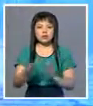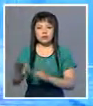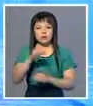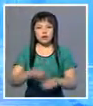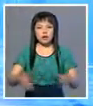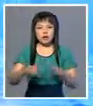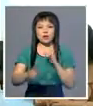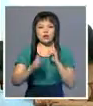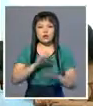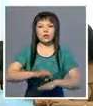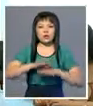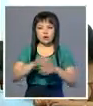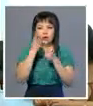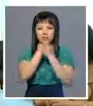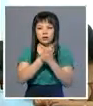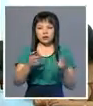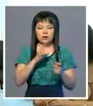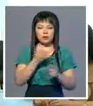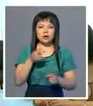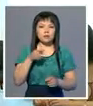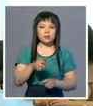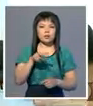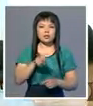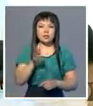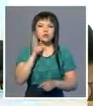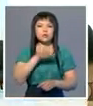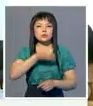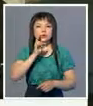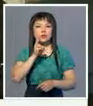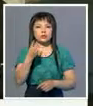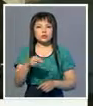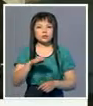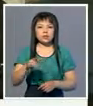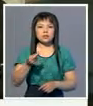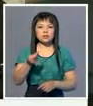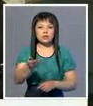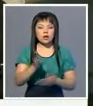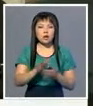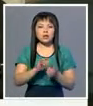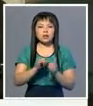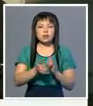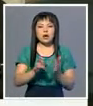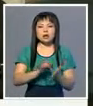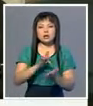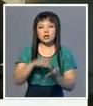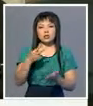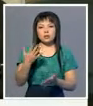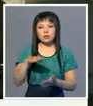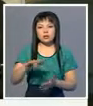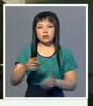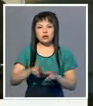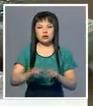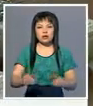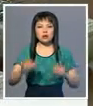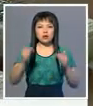агенттігінің брифингінде айтылды. Мәселен, бұған дейін 1000 литр суды тұтынған үшін 20 теңгеден төлеп келген өскемендіктер енді 25 теңге төлейтін